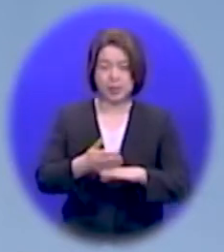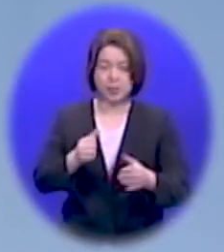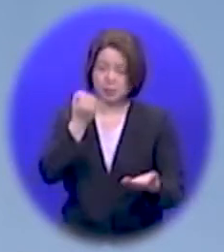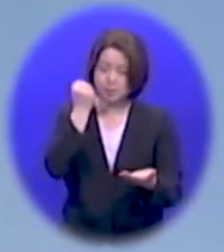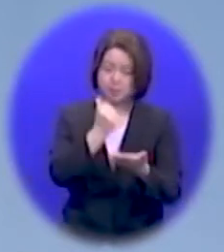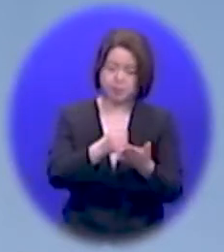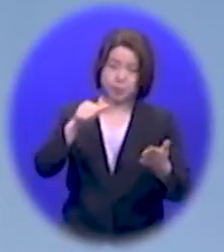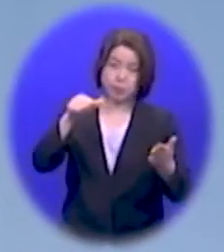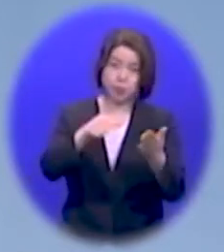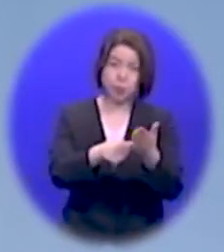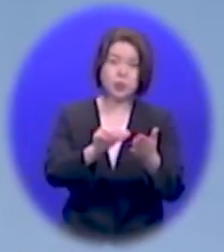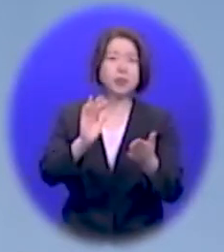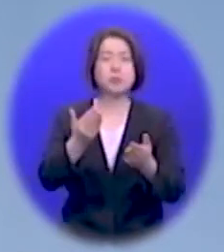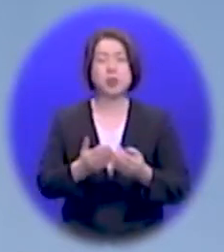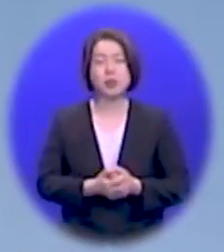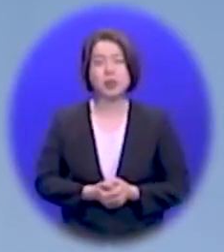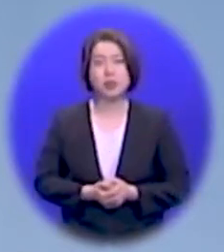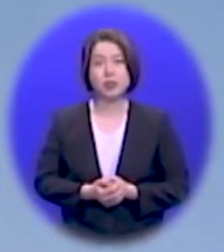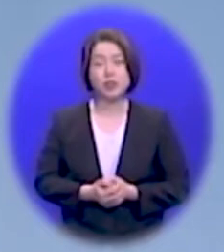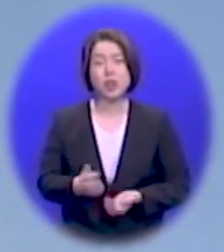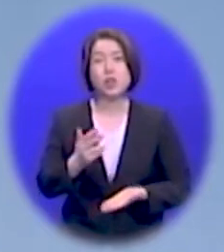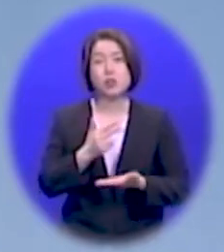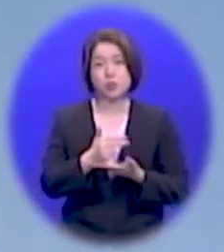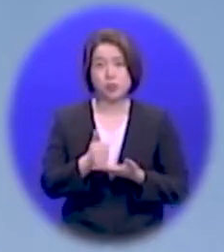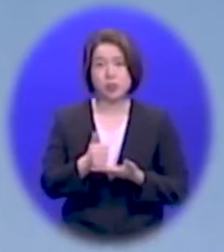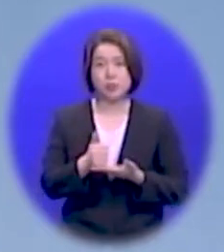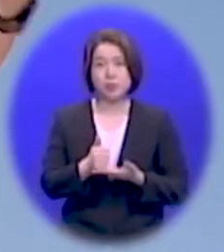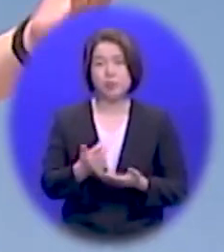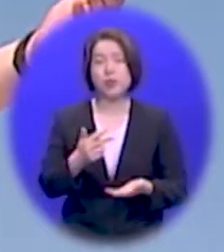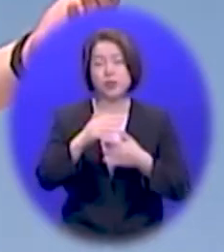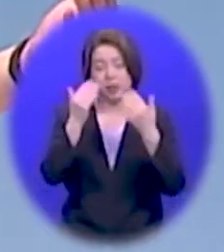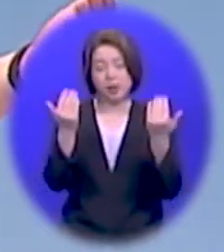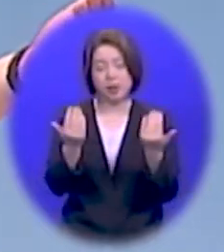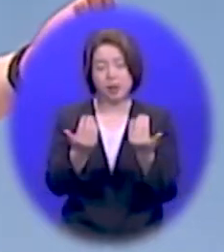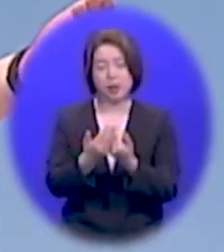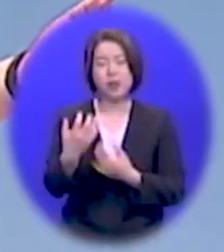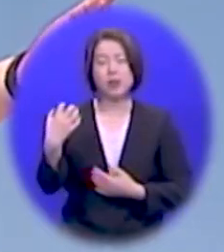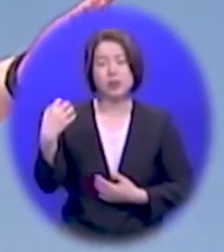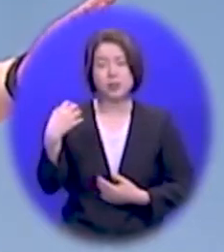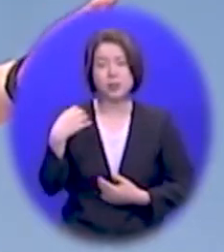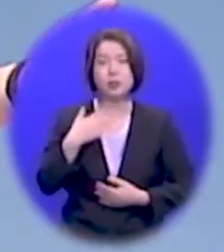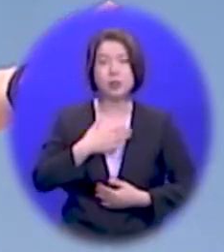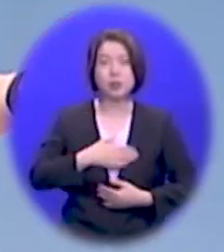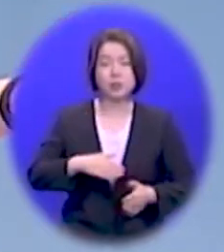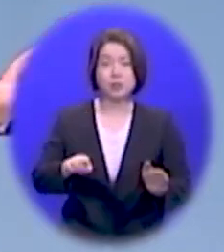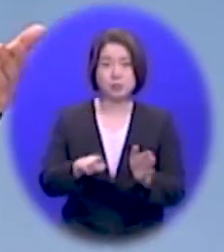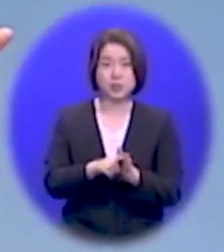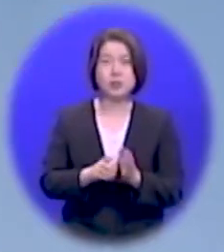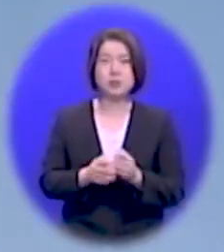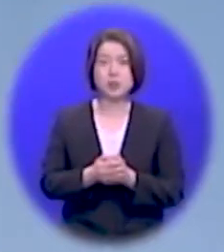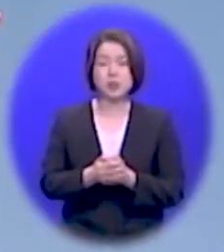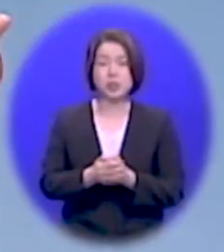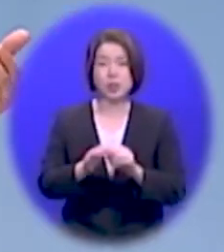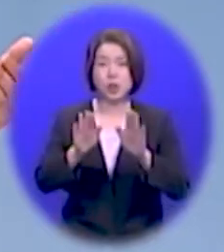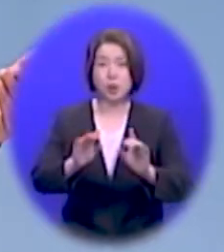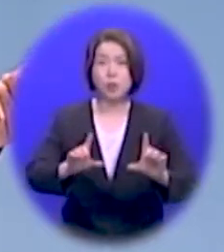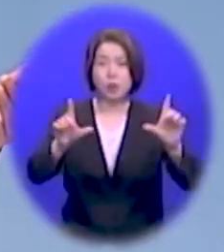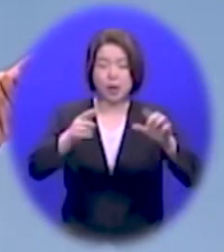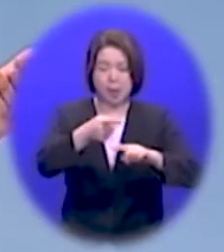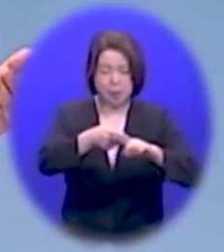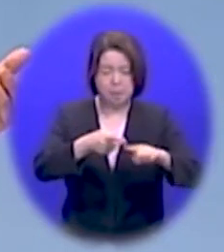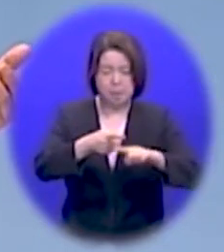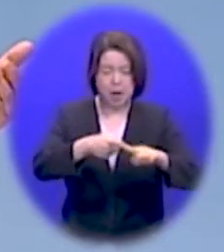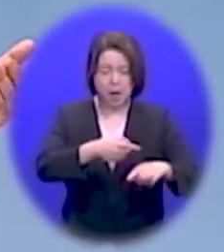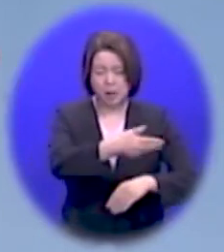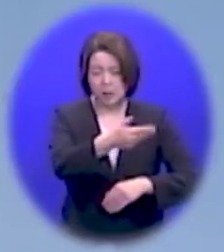거예요 주님 주님의 다 하시는 것을 믿습니다 올해 이렇게 반을 지나고